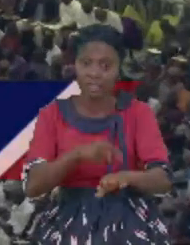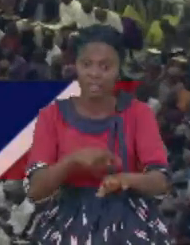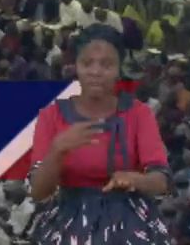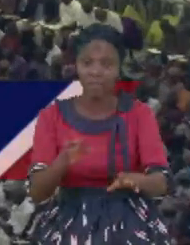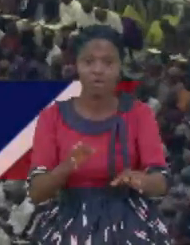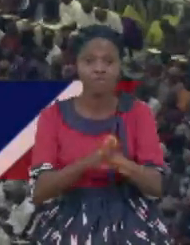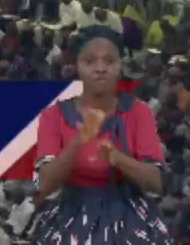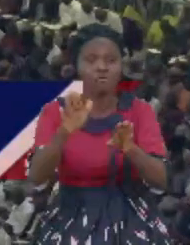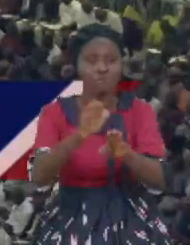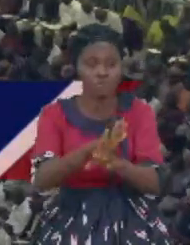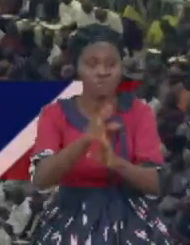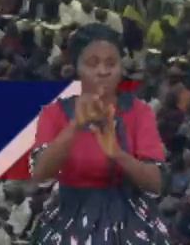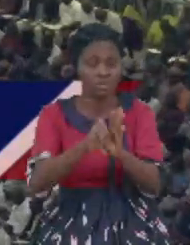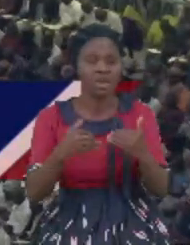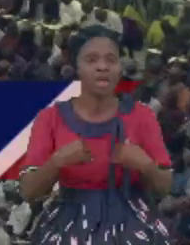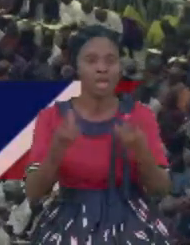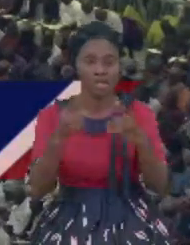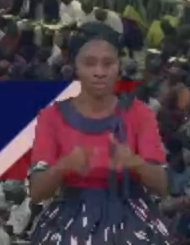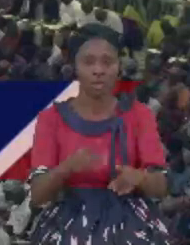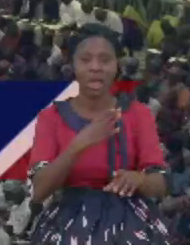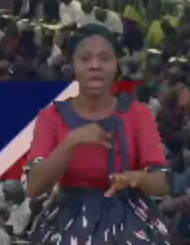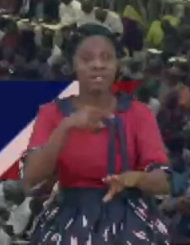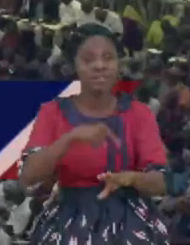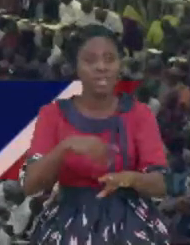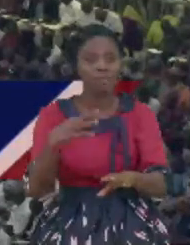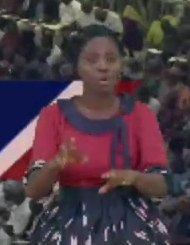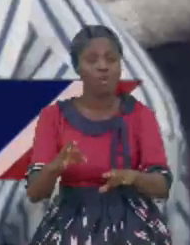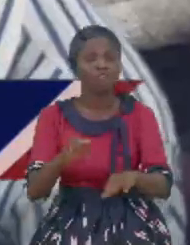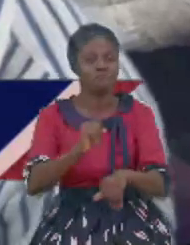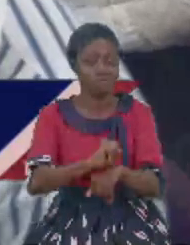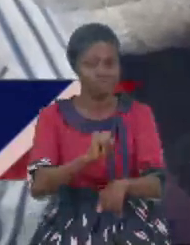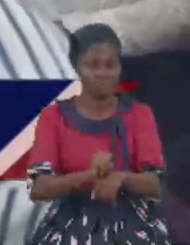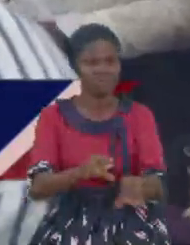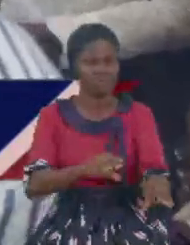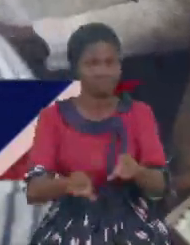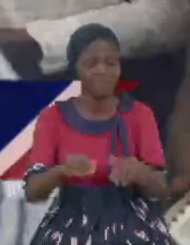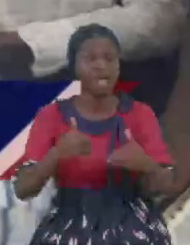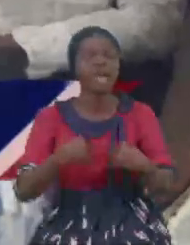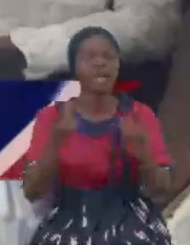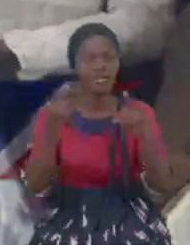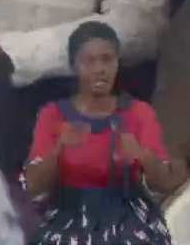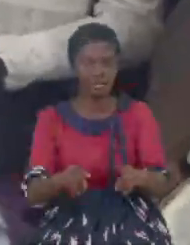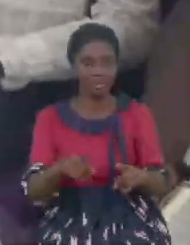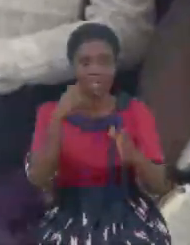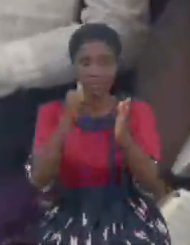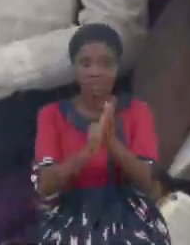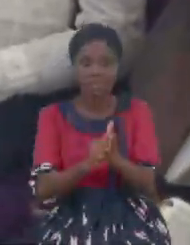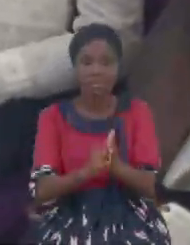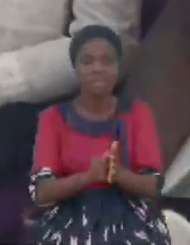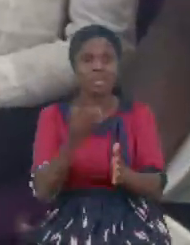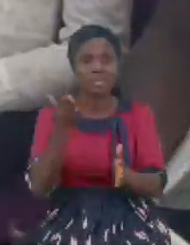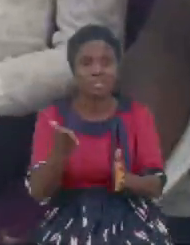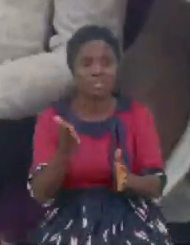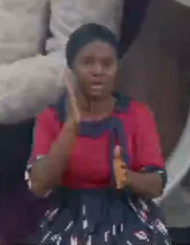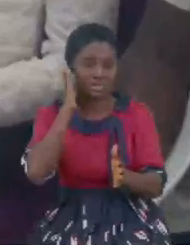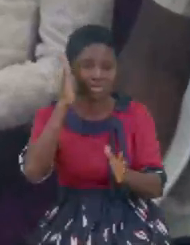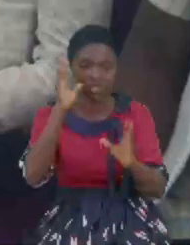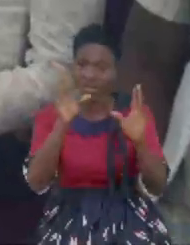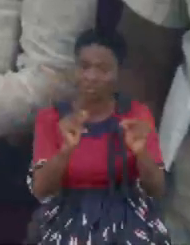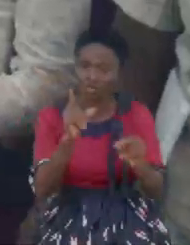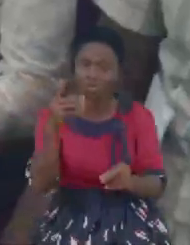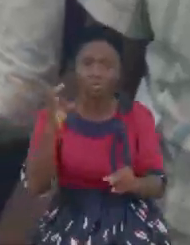L'heure d'accomplissement est venue. Et le temps d'exécution est venu. Il n'y aura